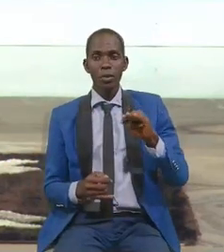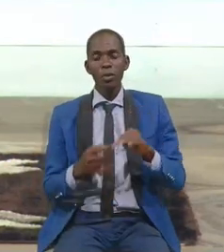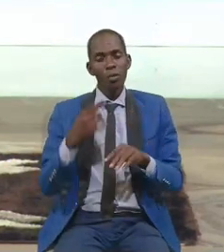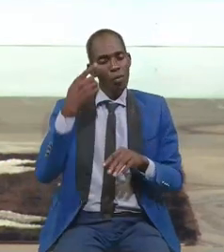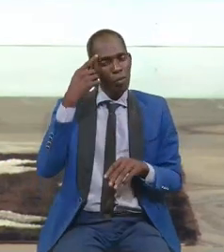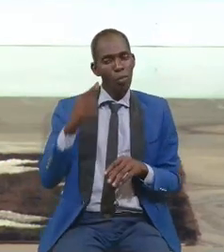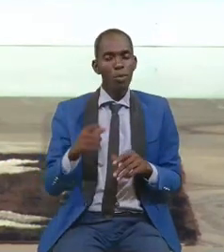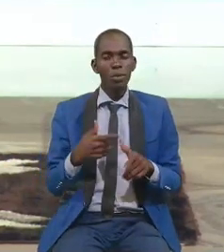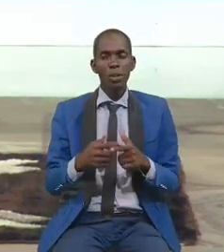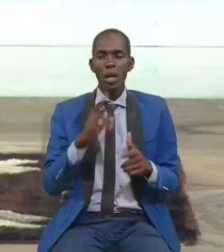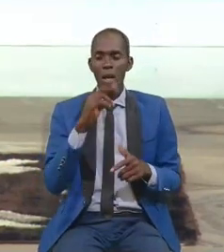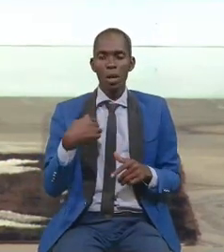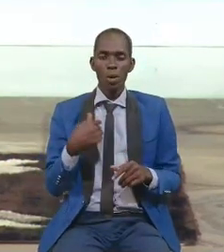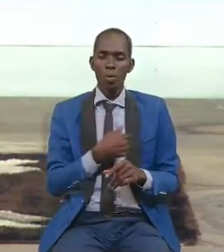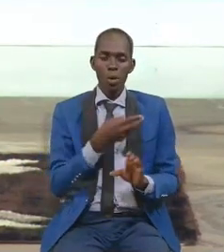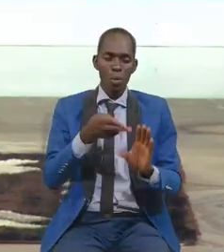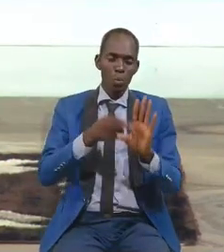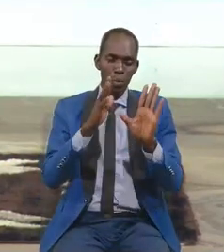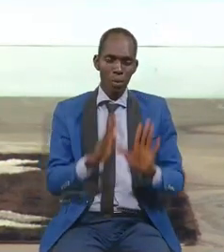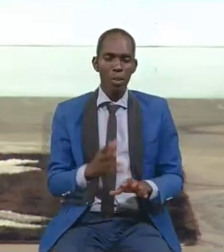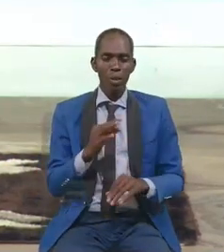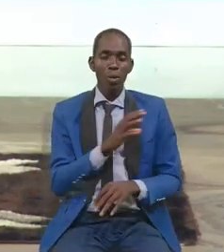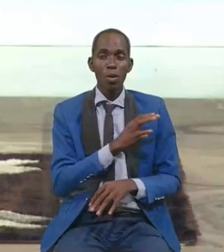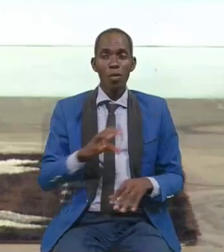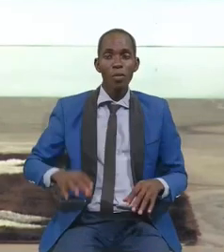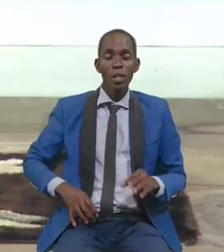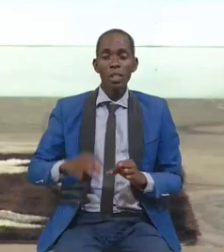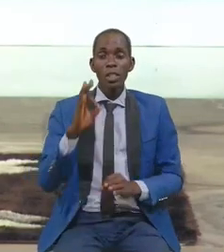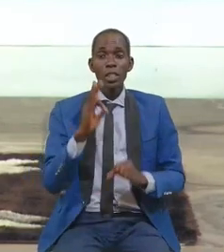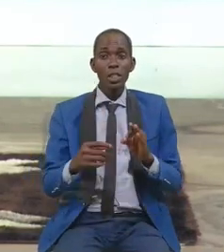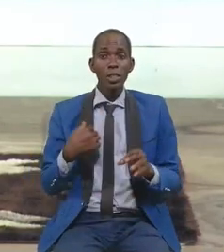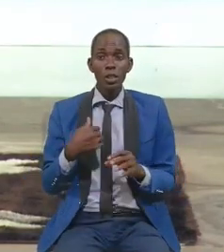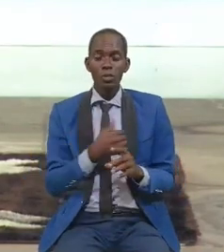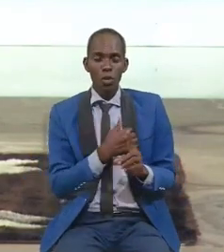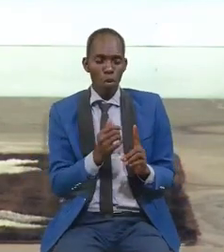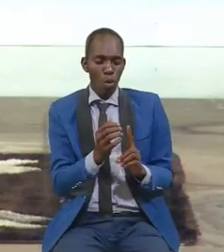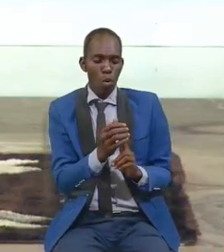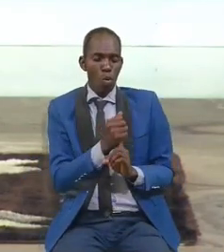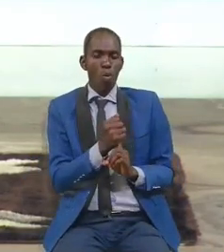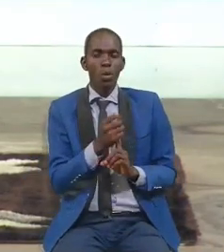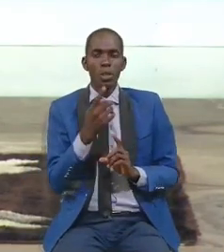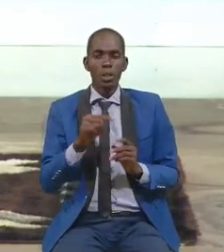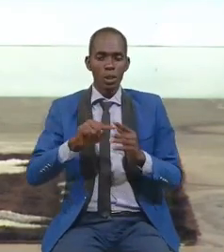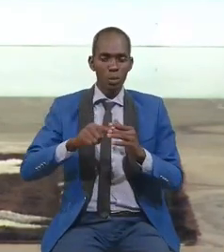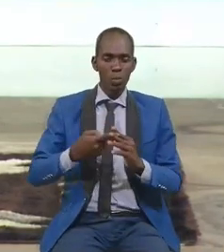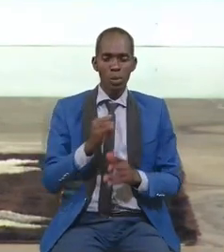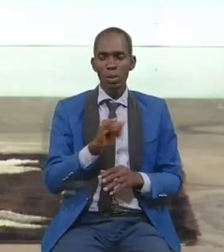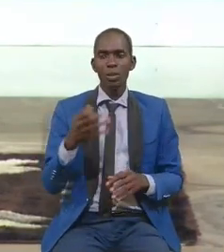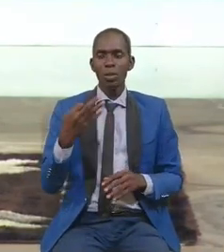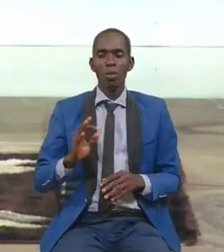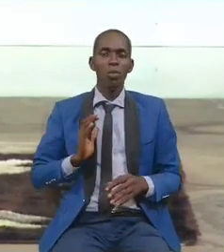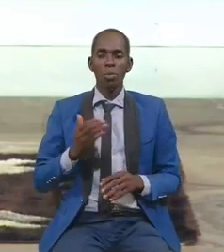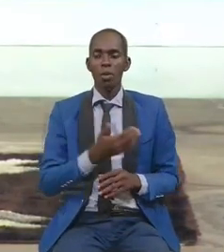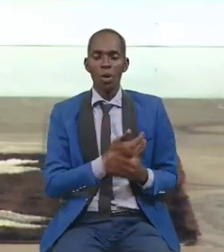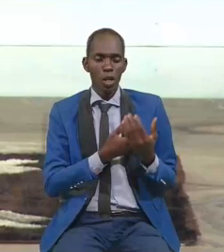Quand nous sommes devenus participants de Christ, pourvu que nous retenions fermement jusqu'à la fin l'assurance